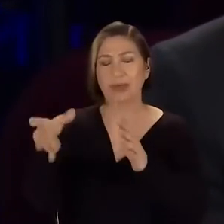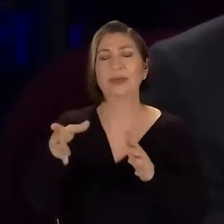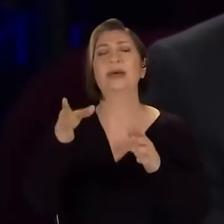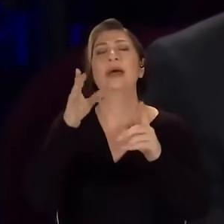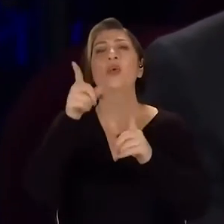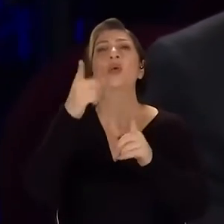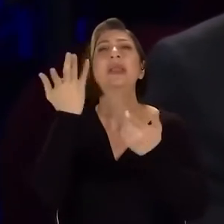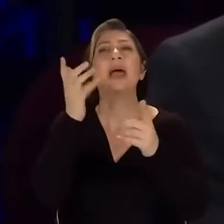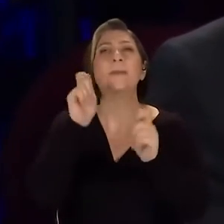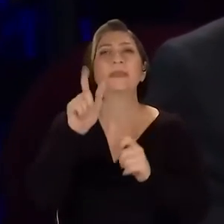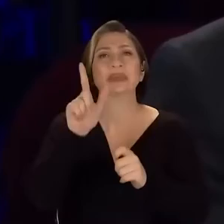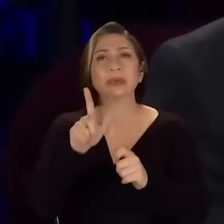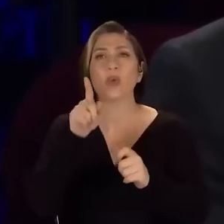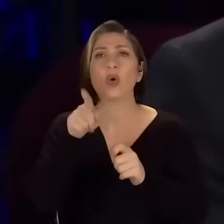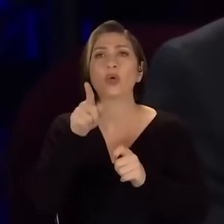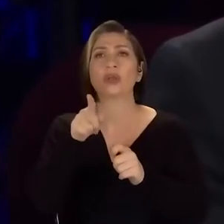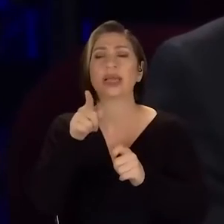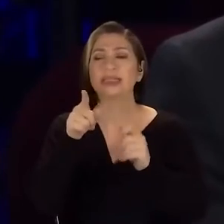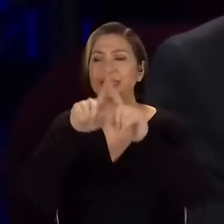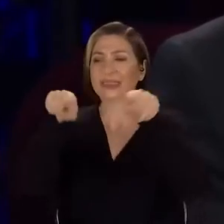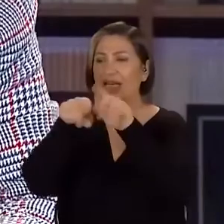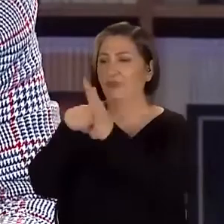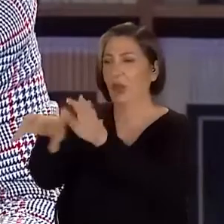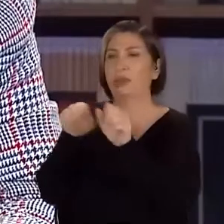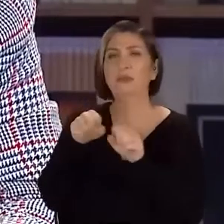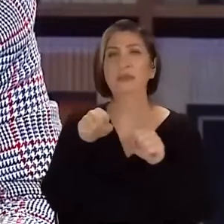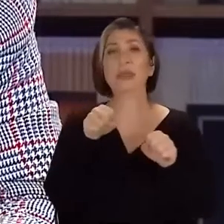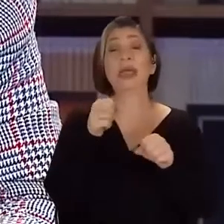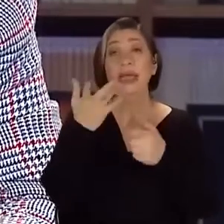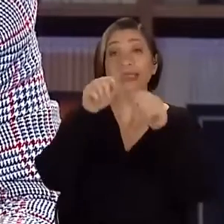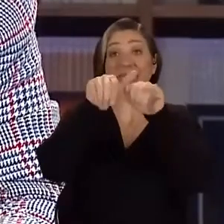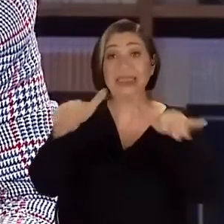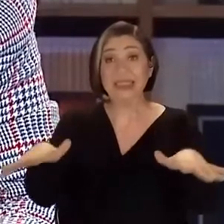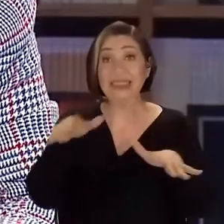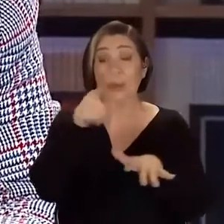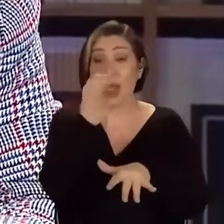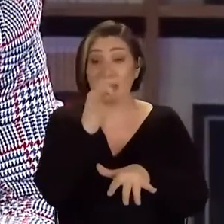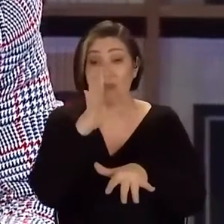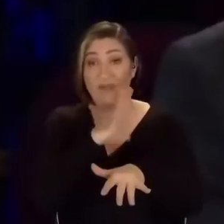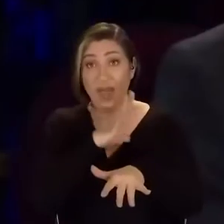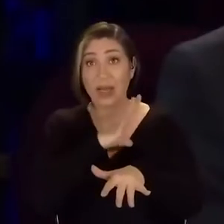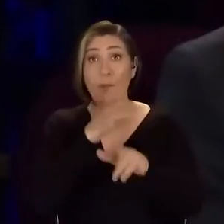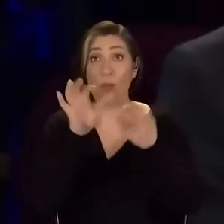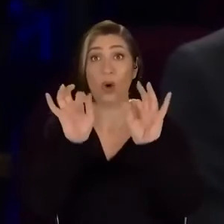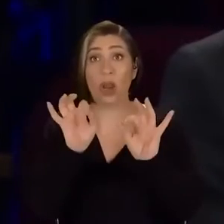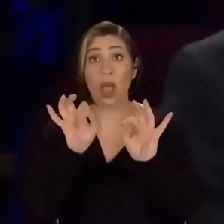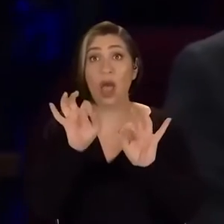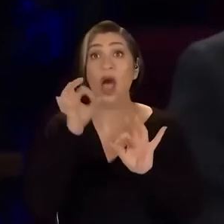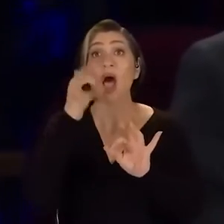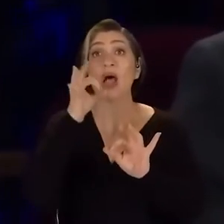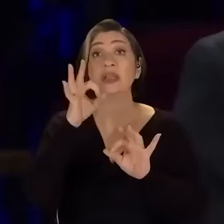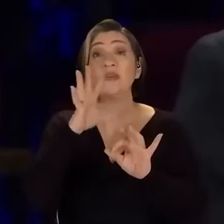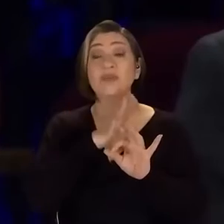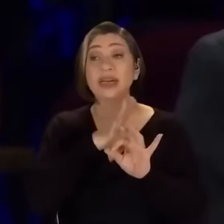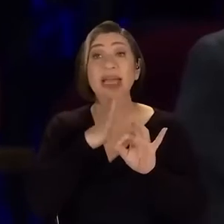5 kilo altın varken ortada 10 tane sertifika oldu. Şimdi sistem altın varken de kredi üzerine dönüyordu. Altın varken